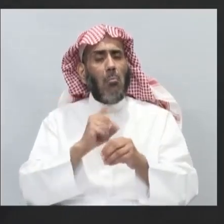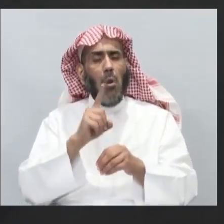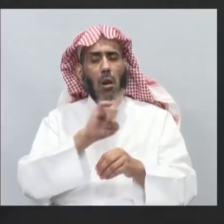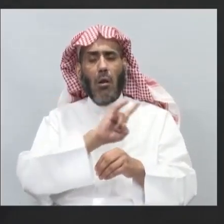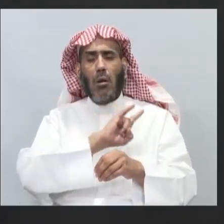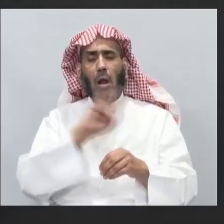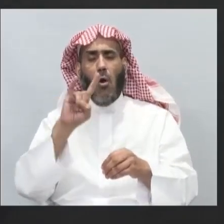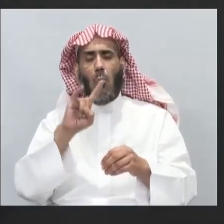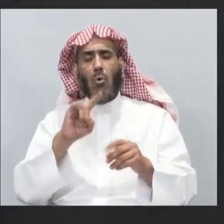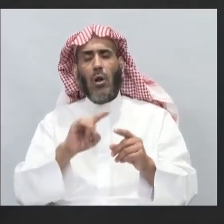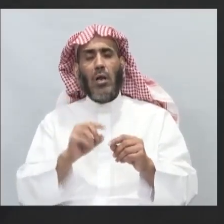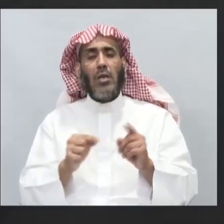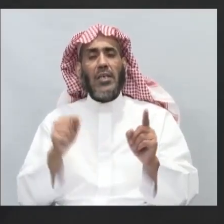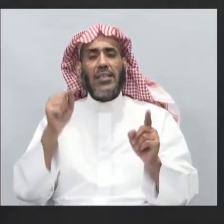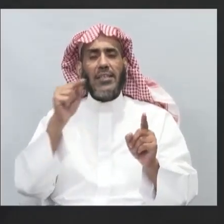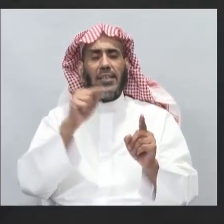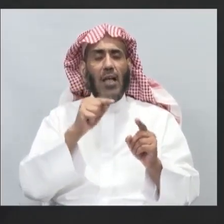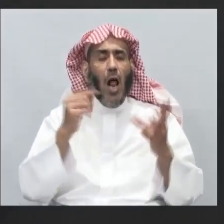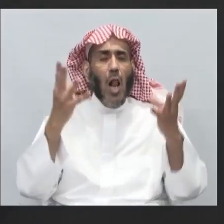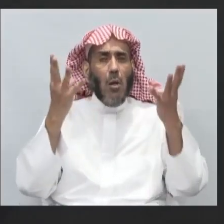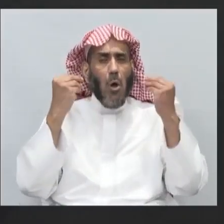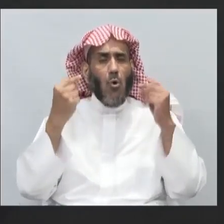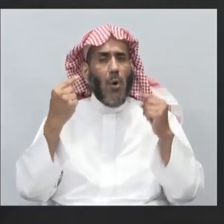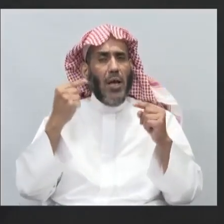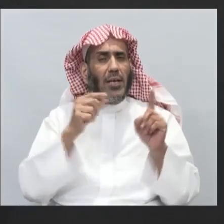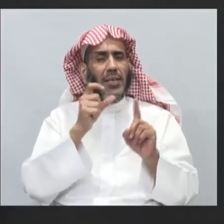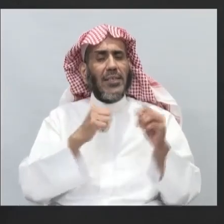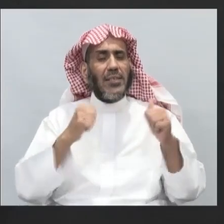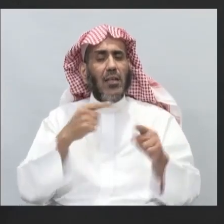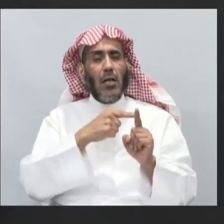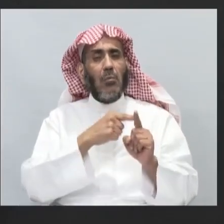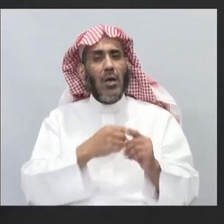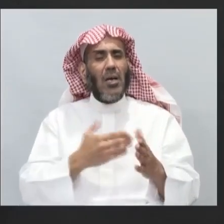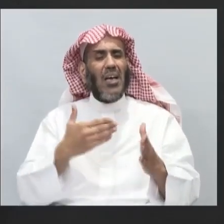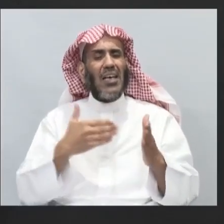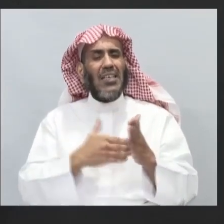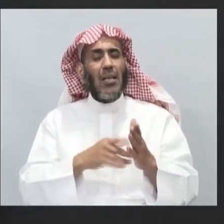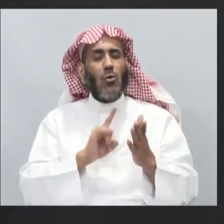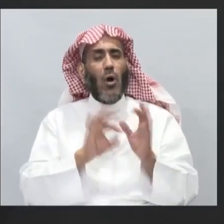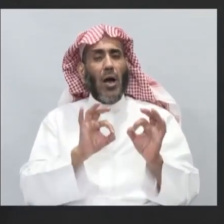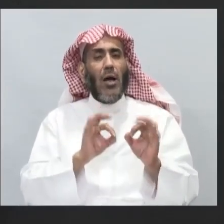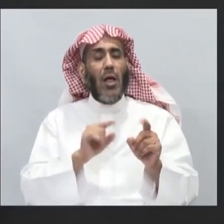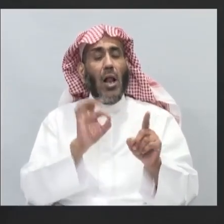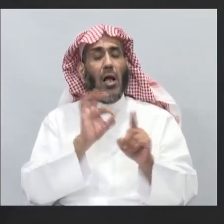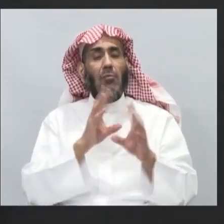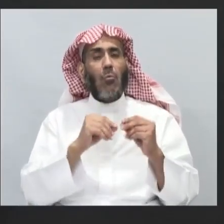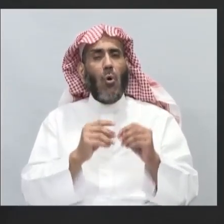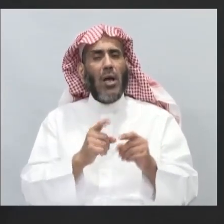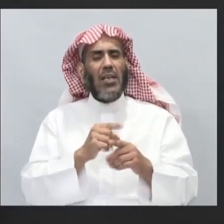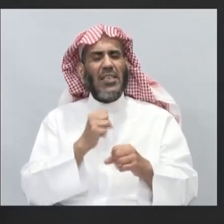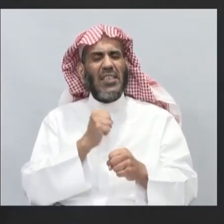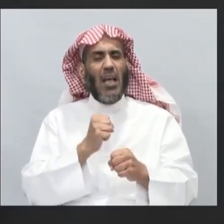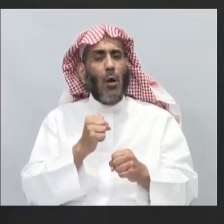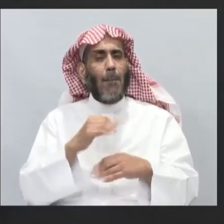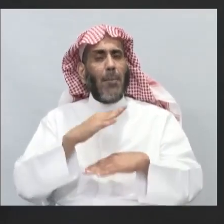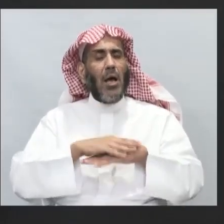حال من الاحوال ان يصل ان تصل المعلومه الى الطالب حتى يحقق هذا هذا الهدف المهم اللي هو الالتزام باداب